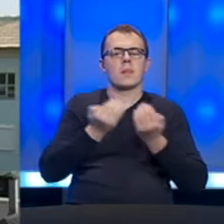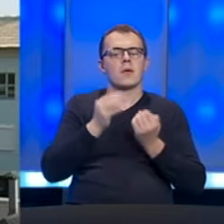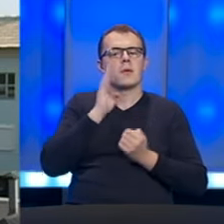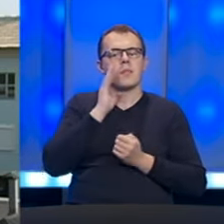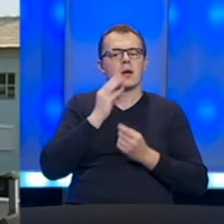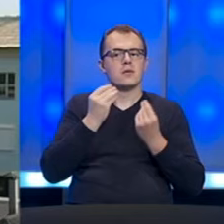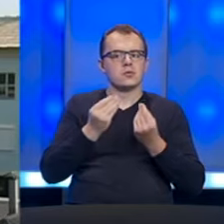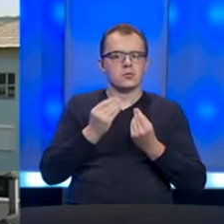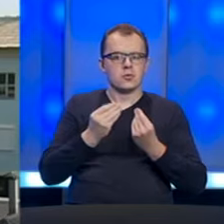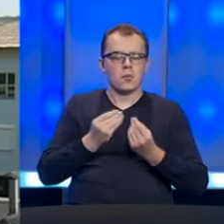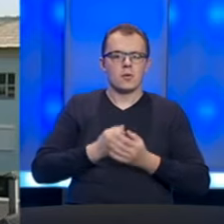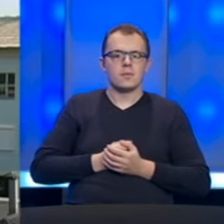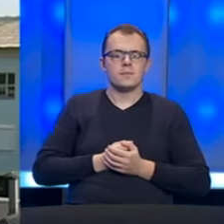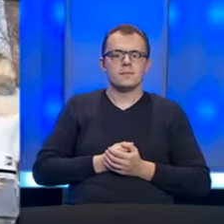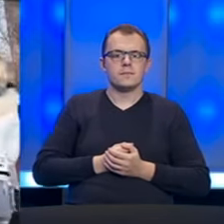majka su dobro,